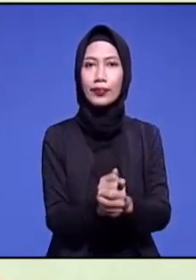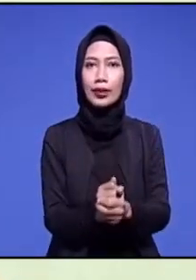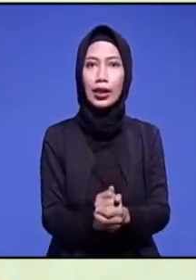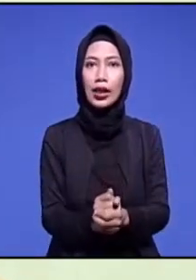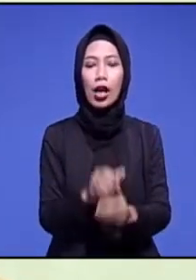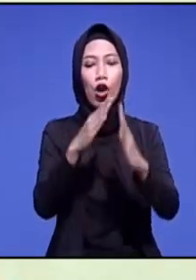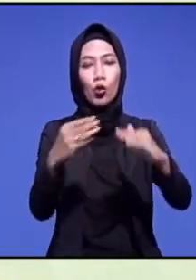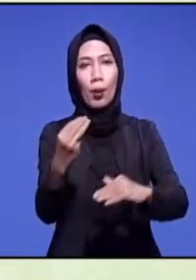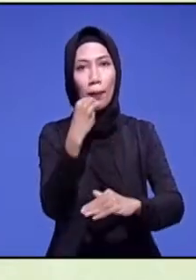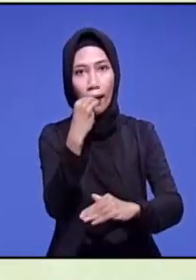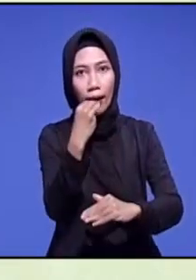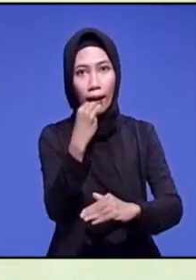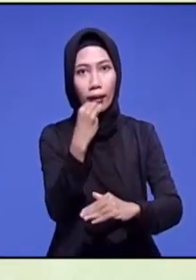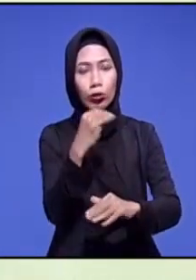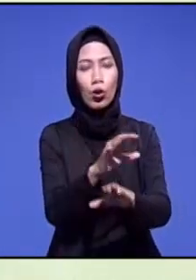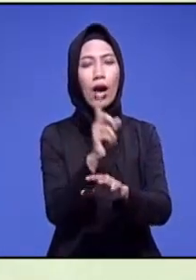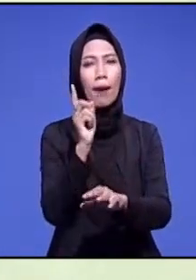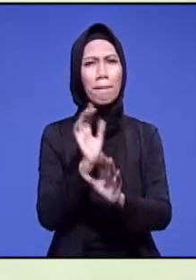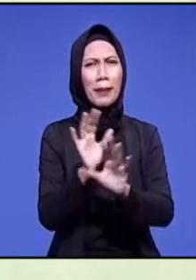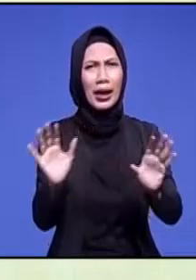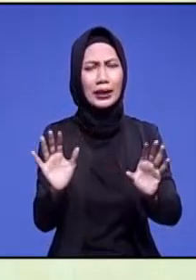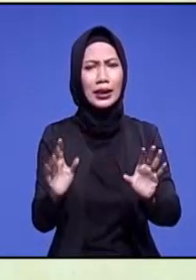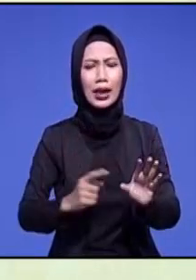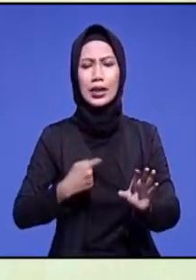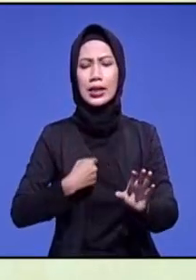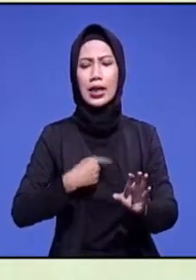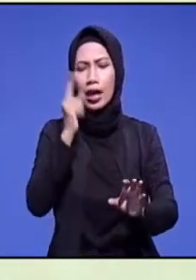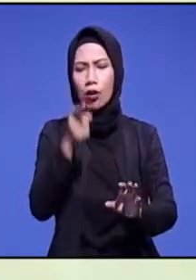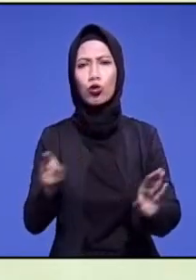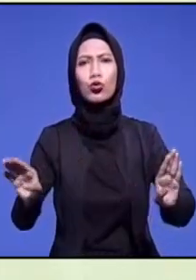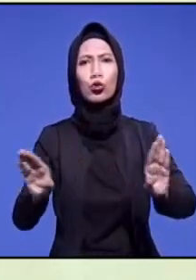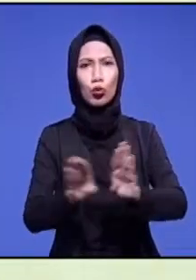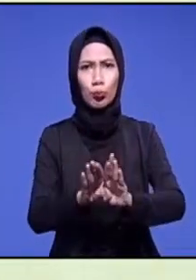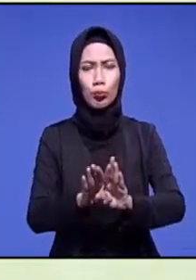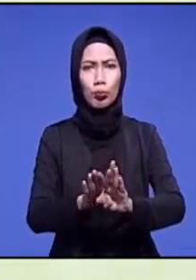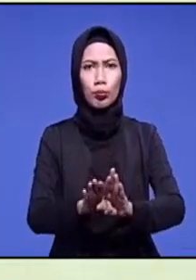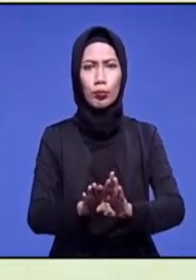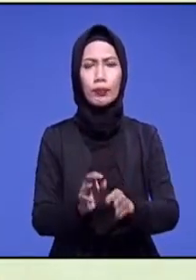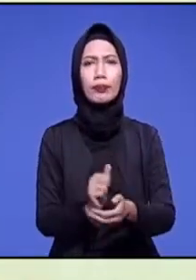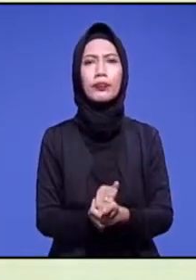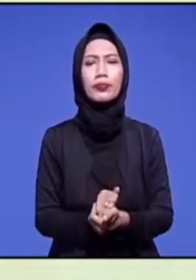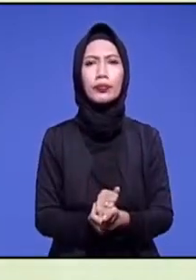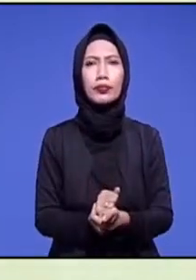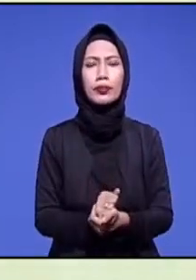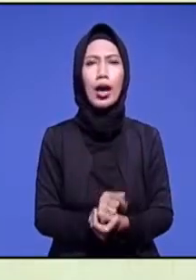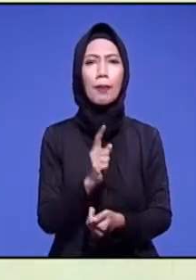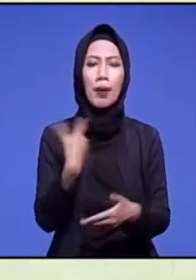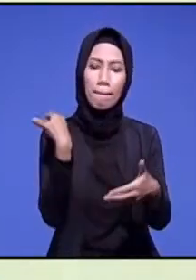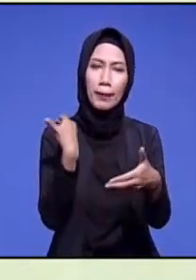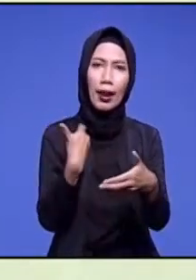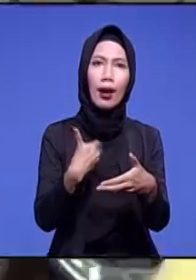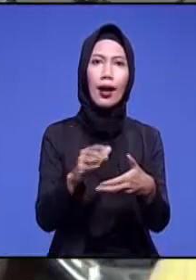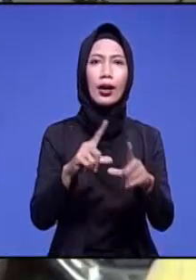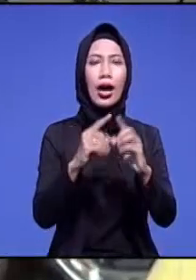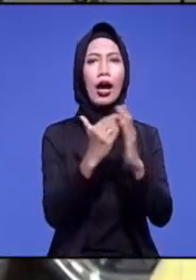kafe, restoran saja banyak yang kami tutup ya selama operasi justisi ini yang kita anggap melanggar atau tidak